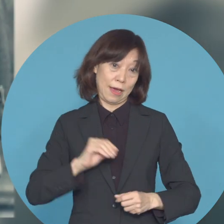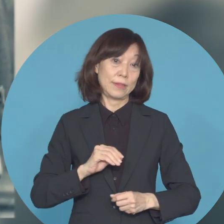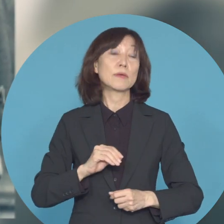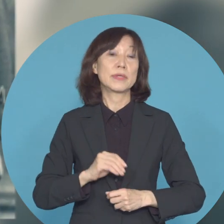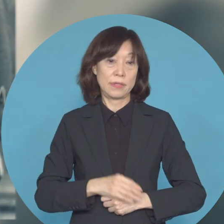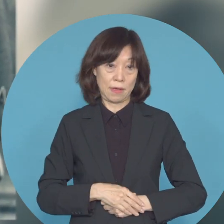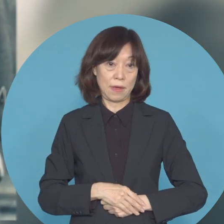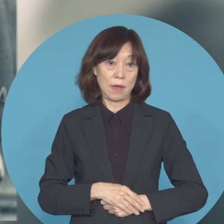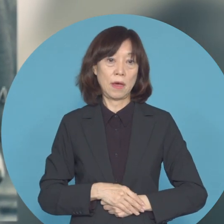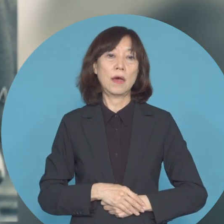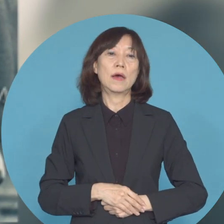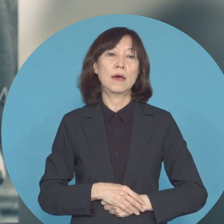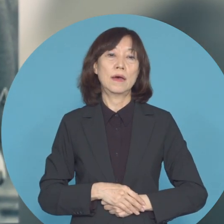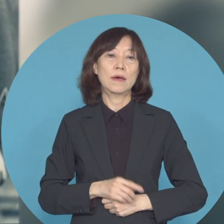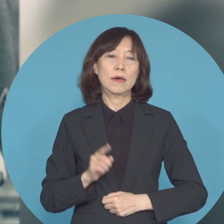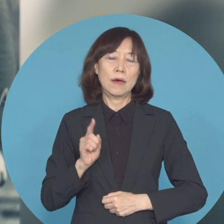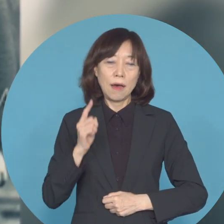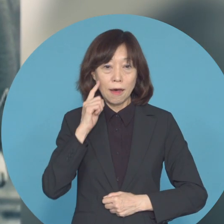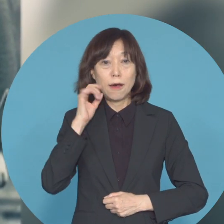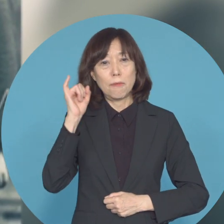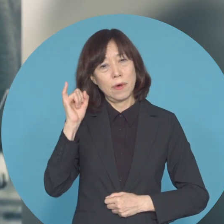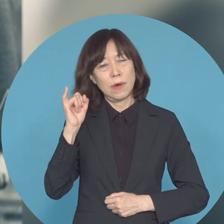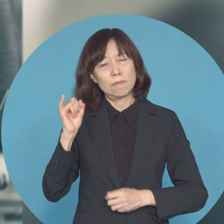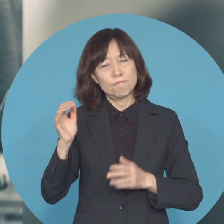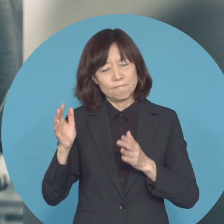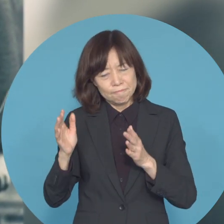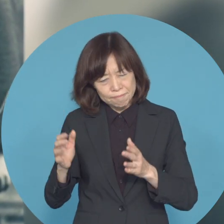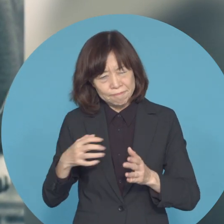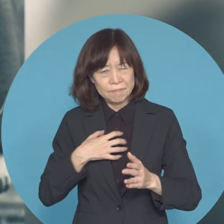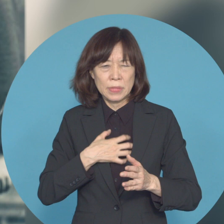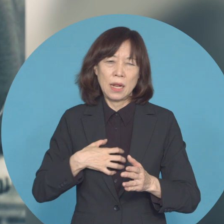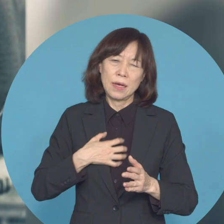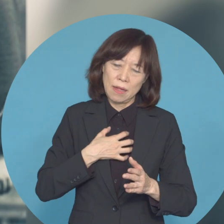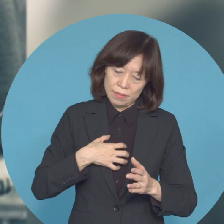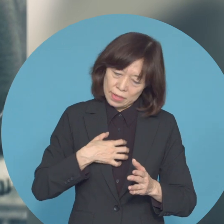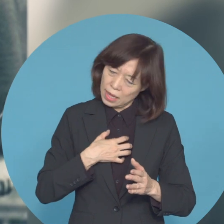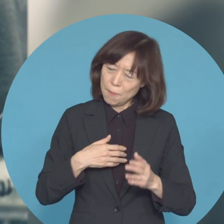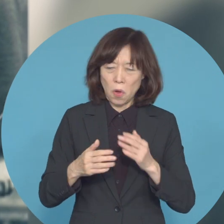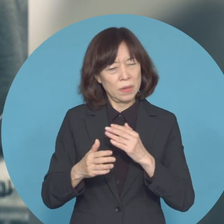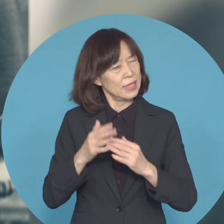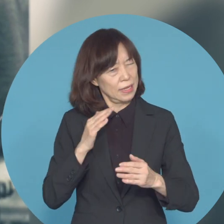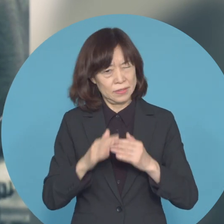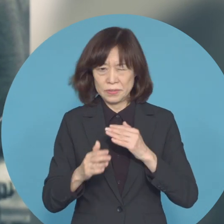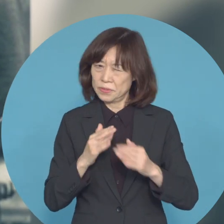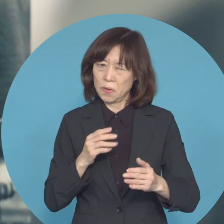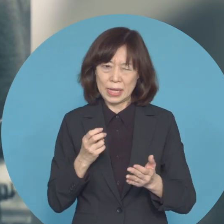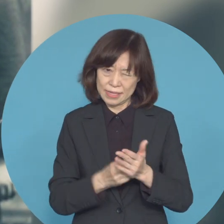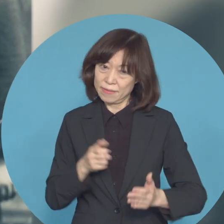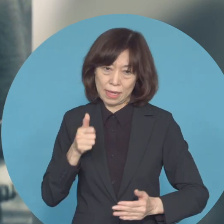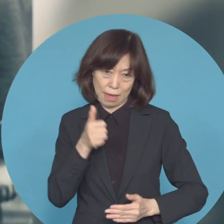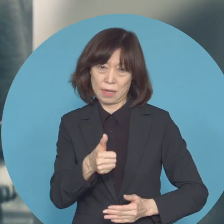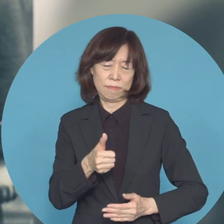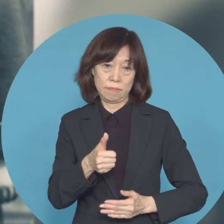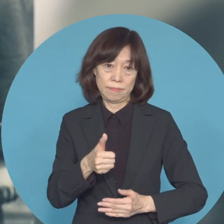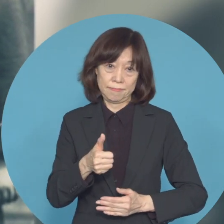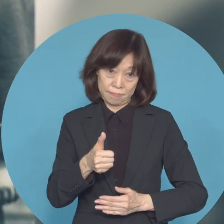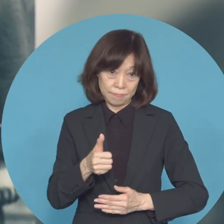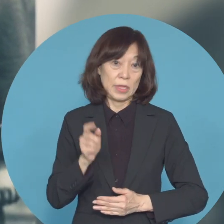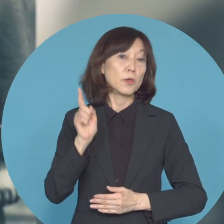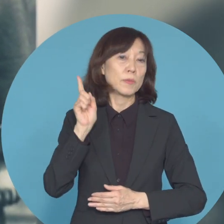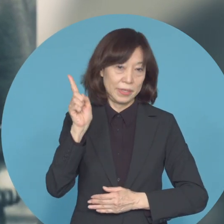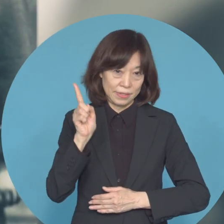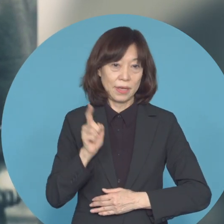に引き上げました。母はその間つらかった、戦争はあかんと